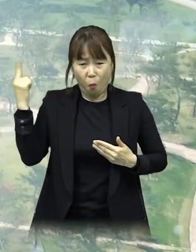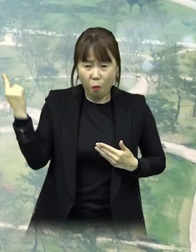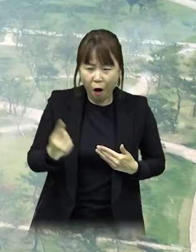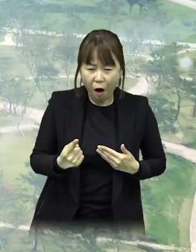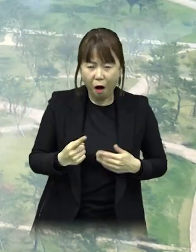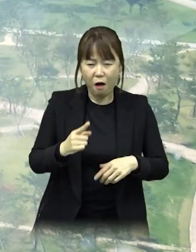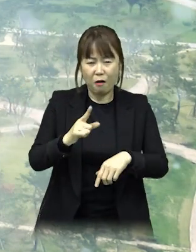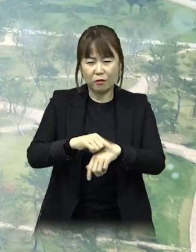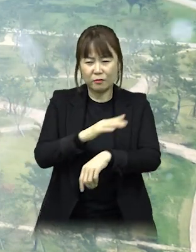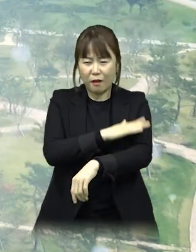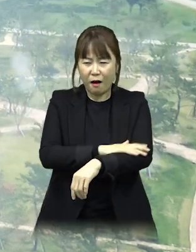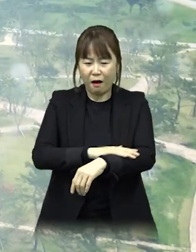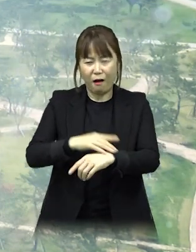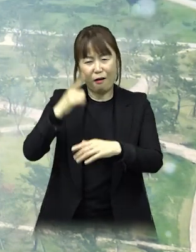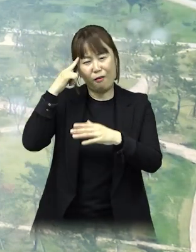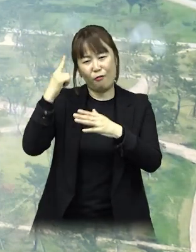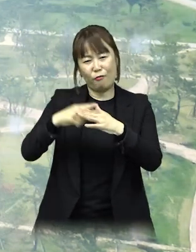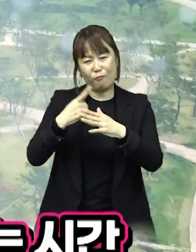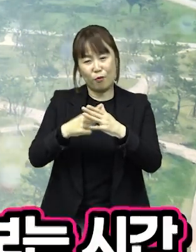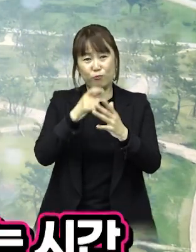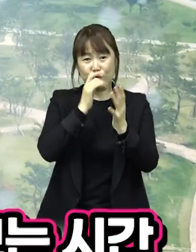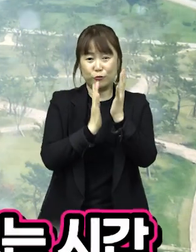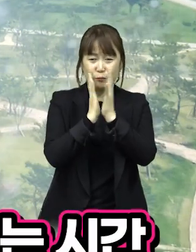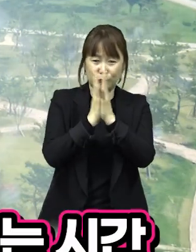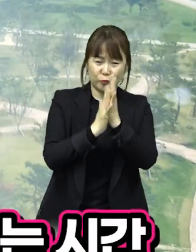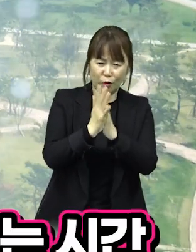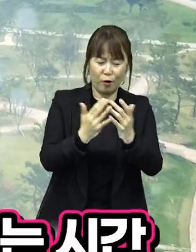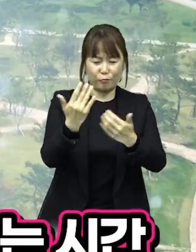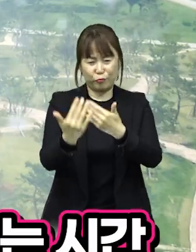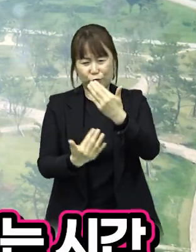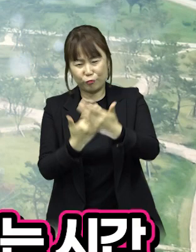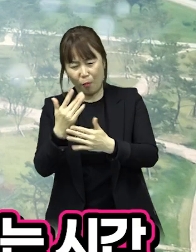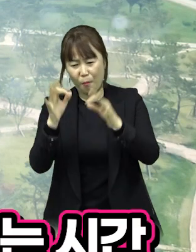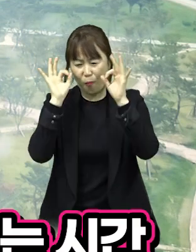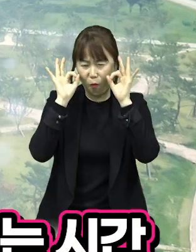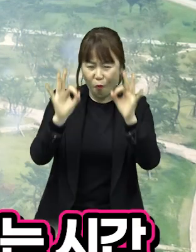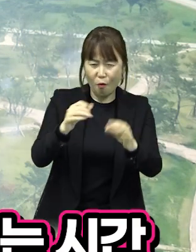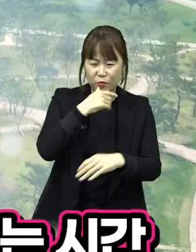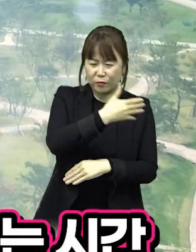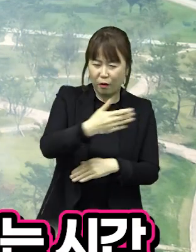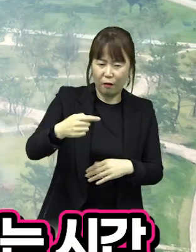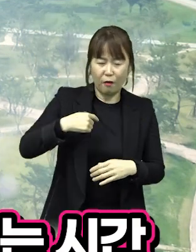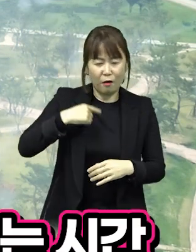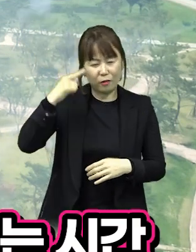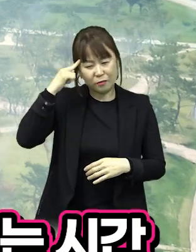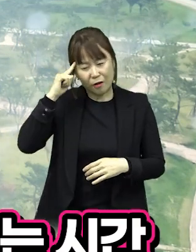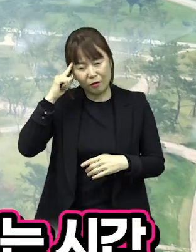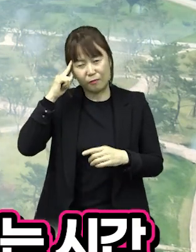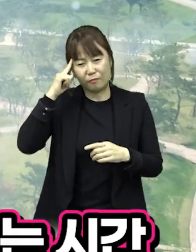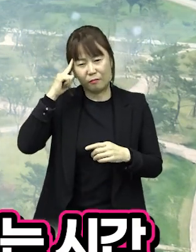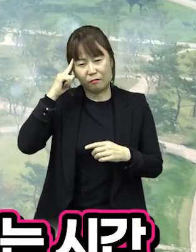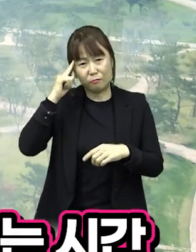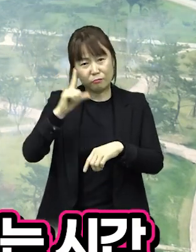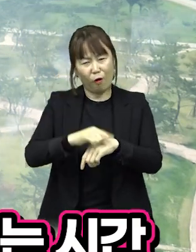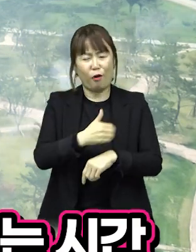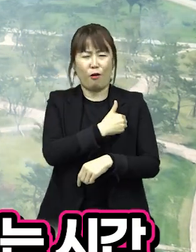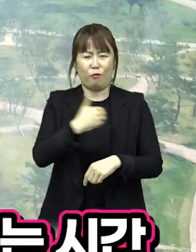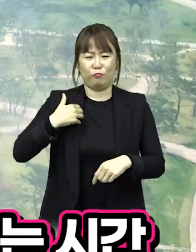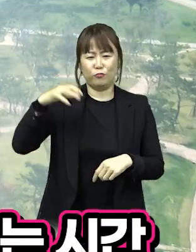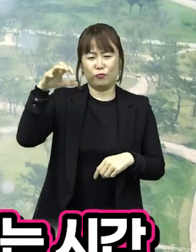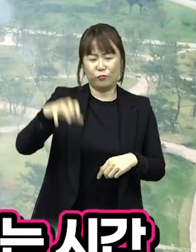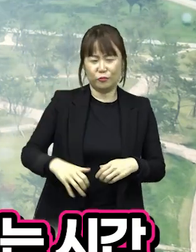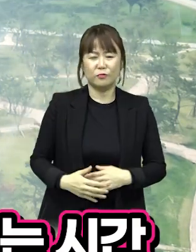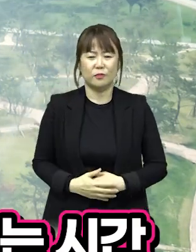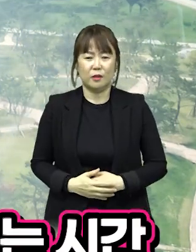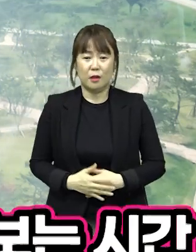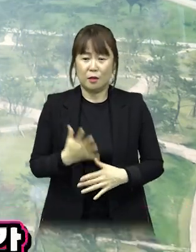올 한 해를 잘 보내고 있는지 숲 그리고 불을 바라보며 스스로에게 질문을 해보는